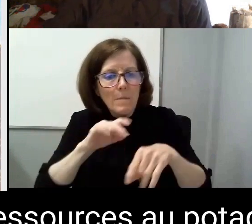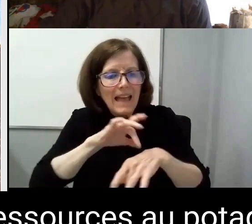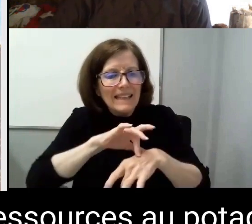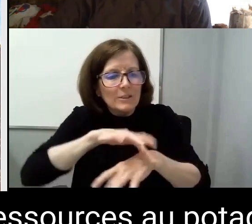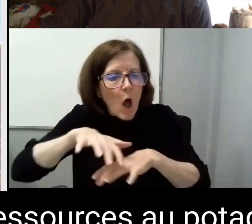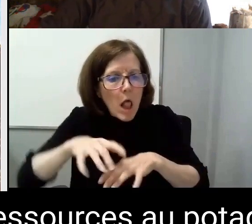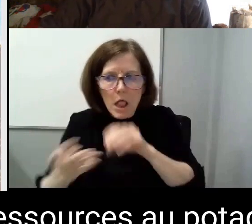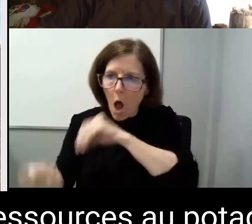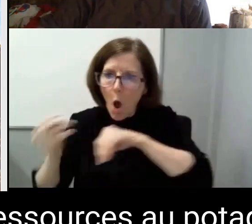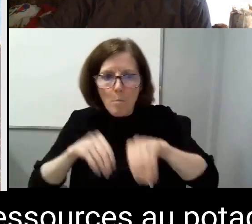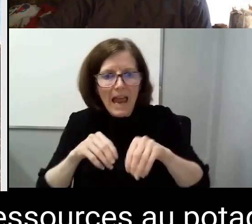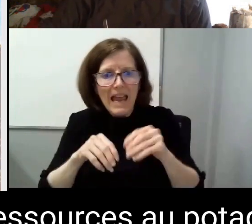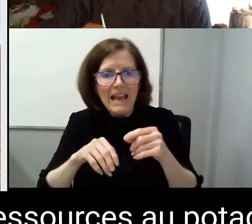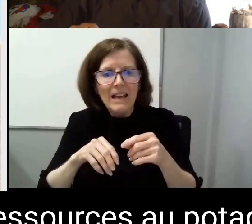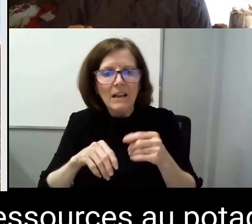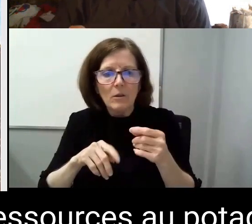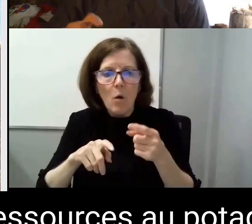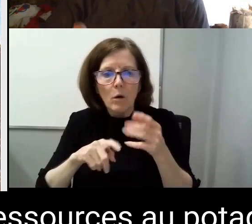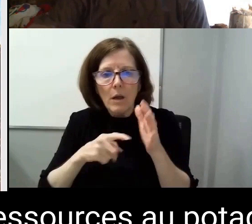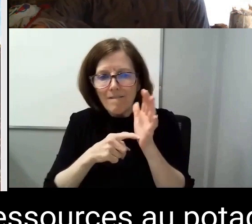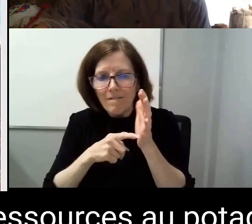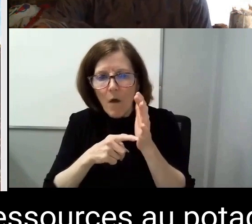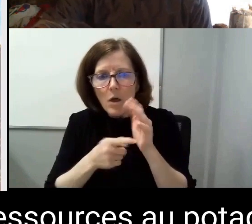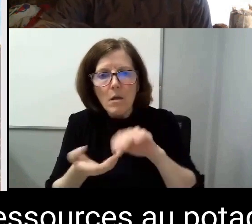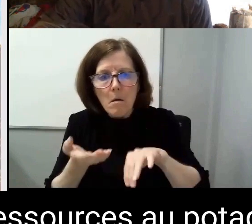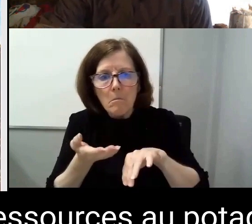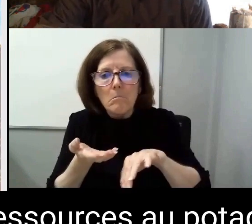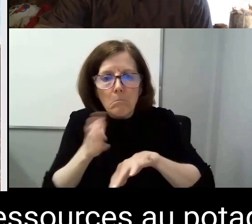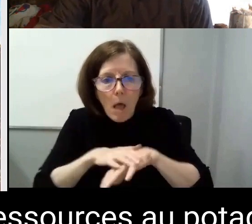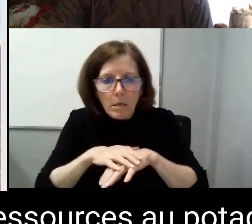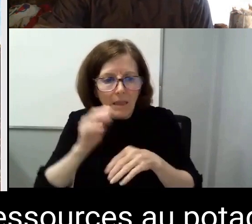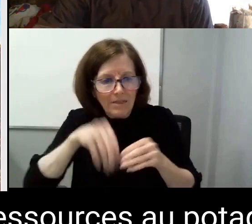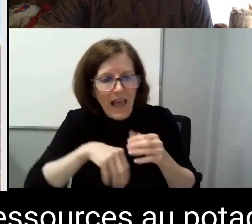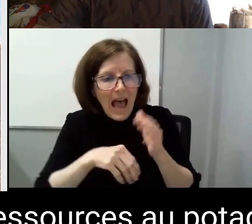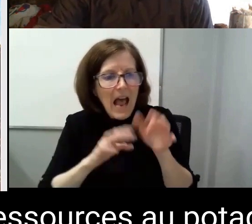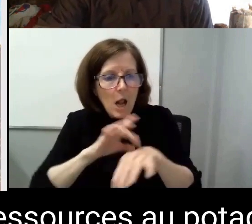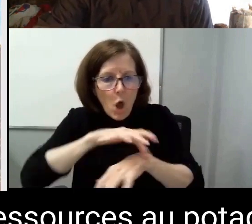utiliser comme ressources au potager. Donc,